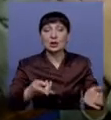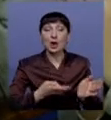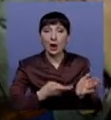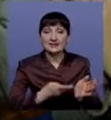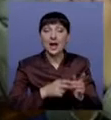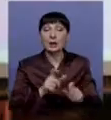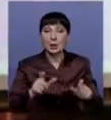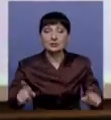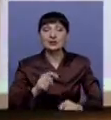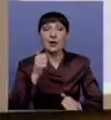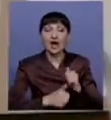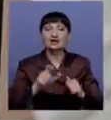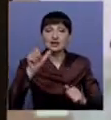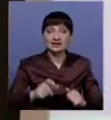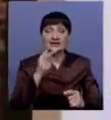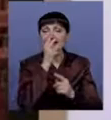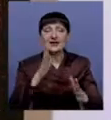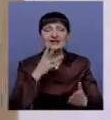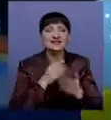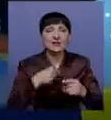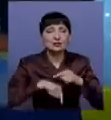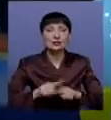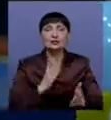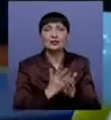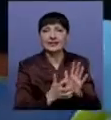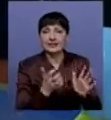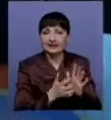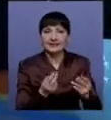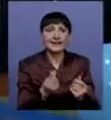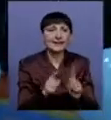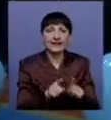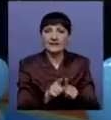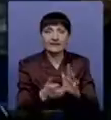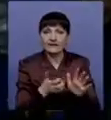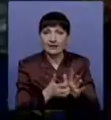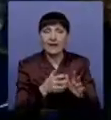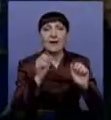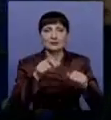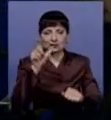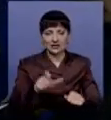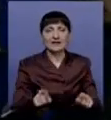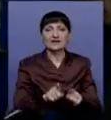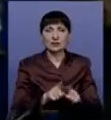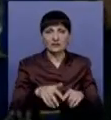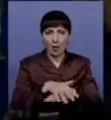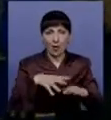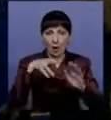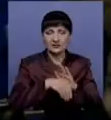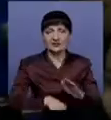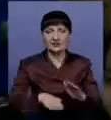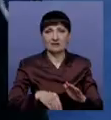своим зрителям, что каждый человек, несмотря на свои физические и материальные возможности, является полноценным членом общества.